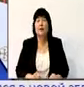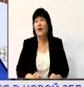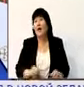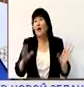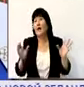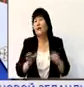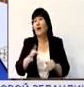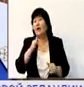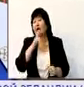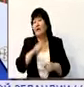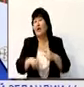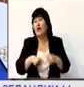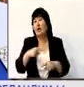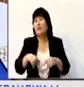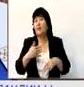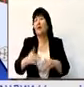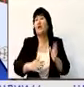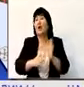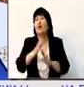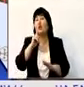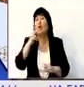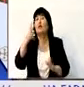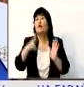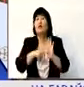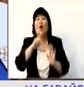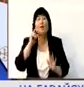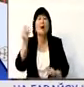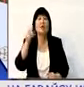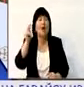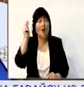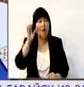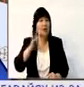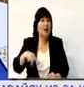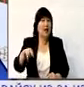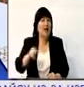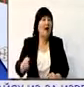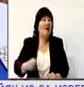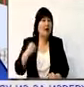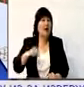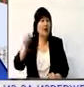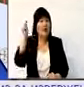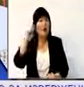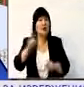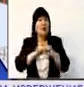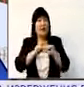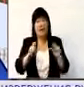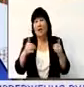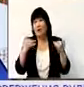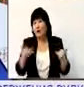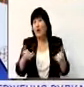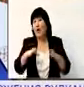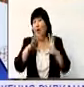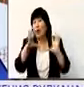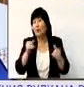Сохраняя преемственность поколений, растет молодежь. 28 молодых шилийцев обучаются в республиканских военных учебных заведениях. Сейчас в